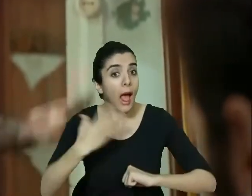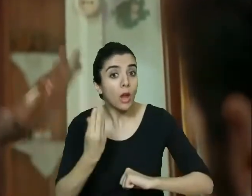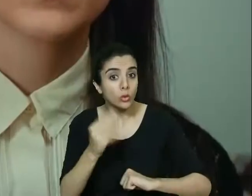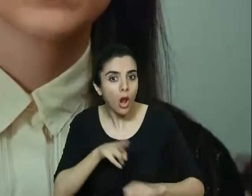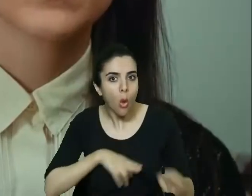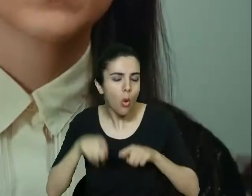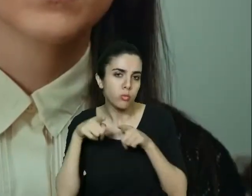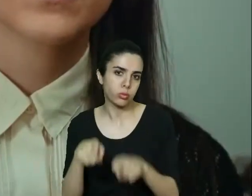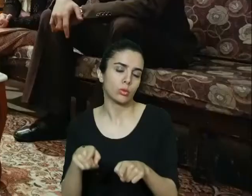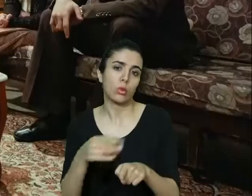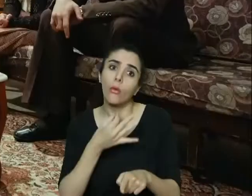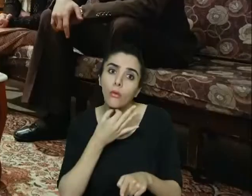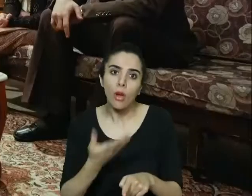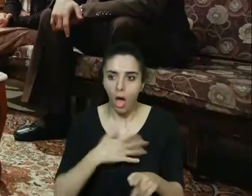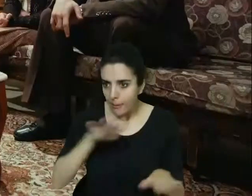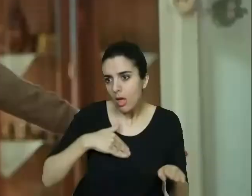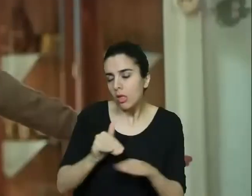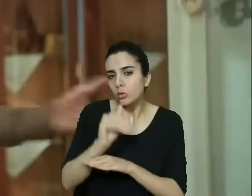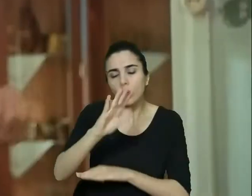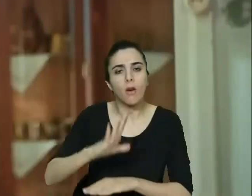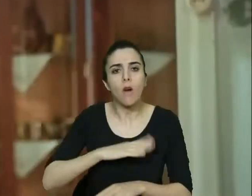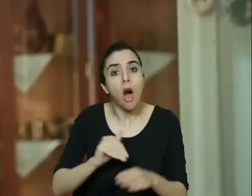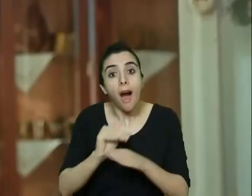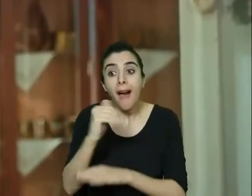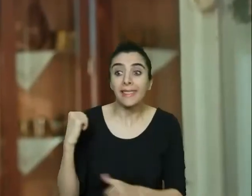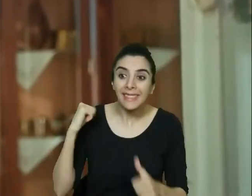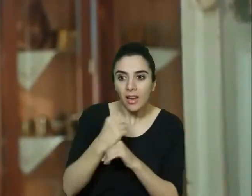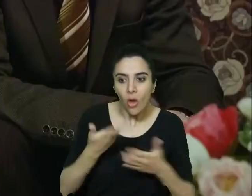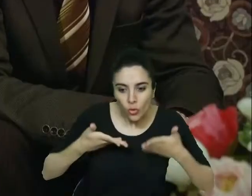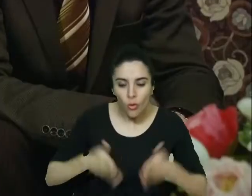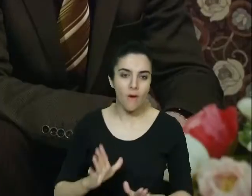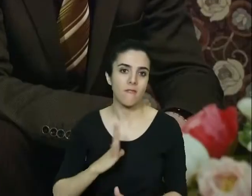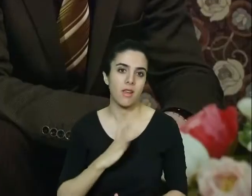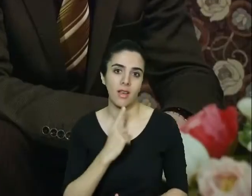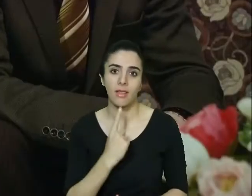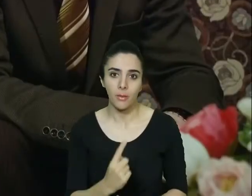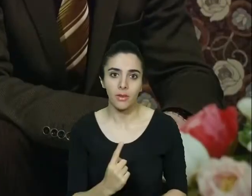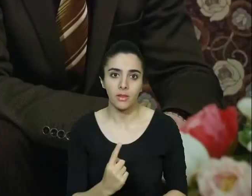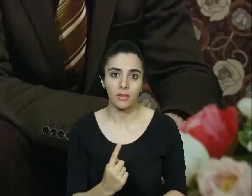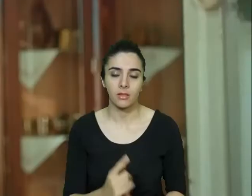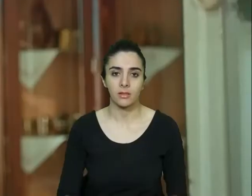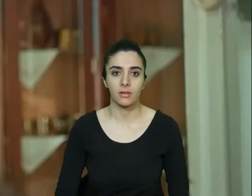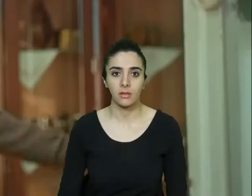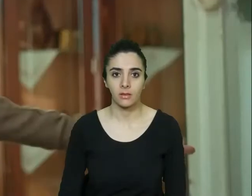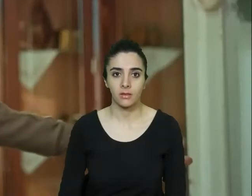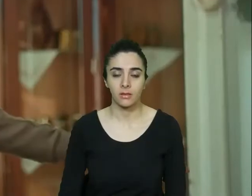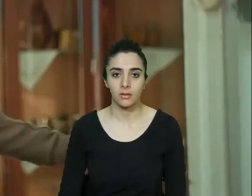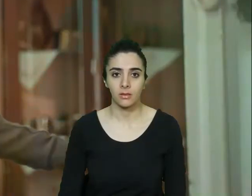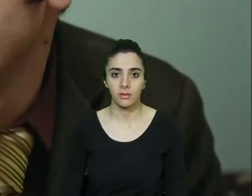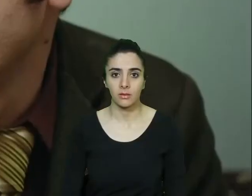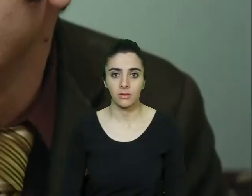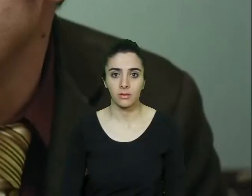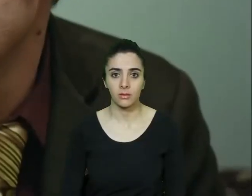güzel yöntemi de bu zaten. Yaşıyoruz işte. Hayata yeniden doğuyoruz. Hatice'nin gözleri parlarken Süleyman hayret